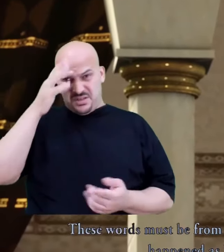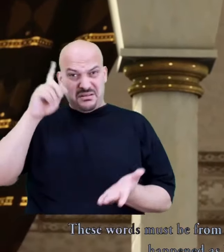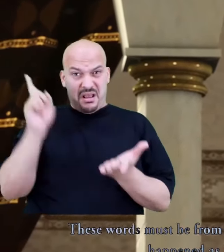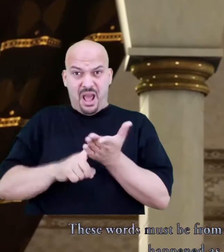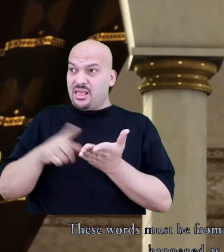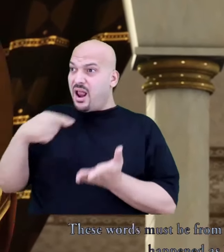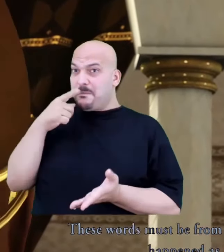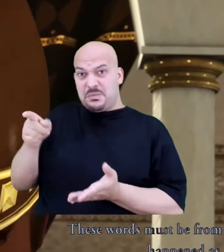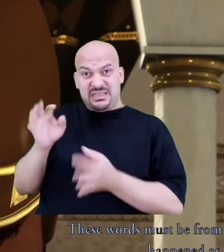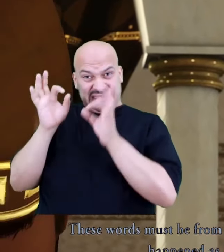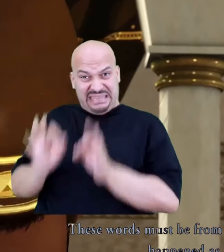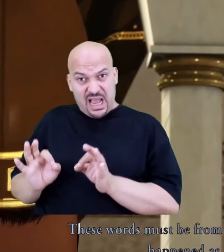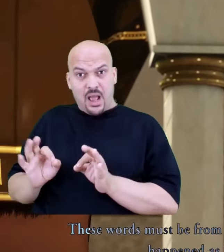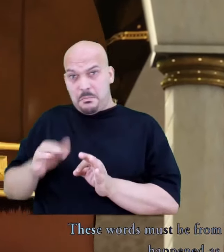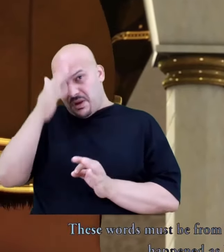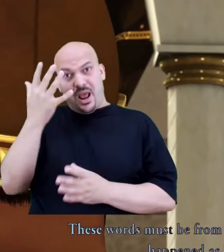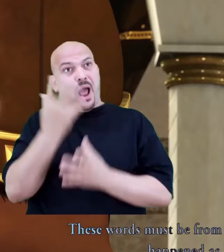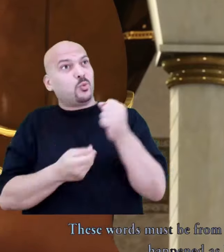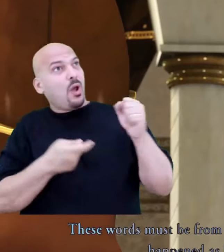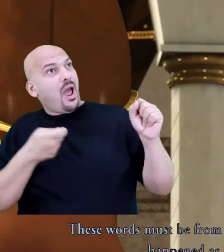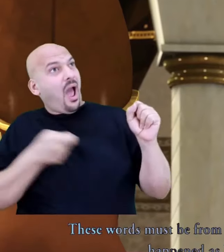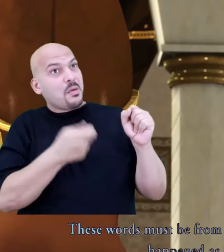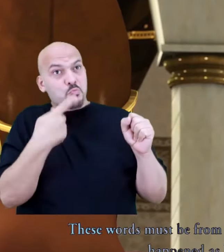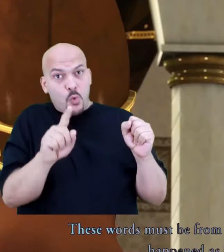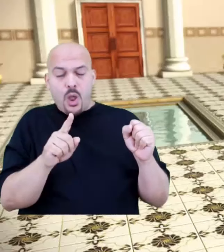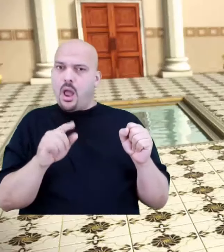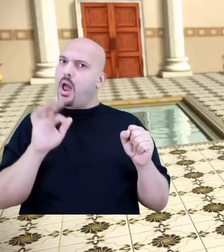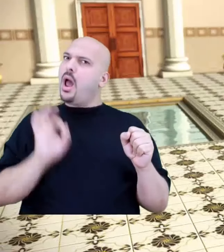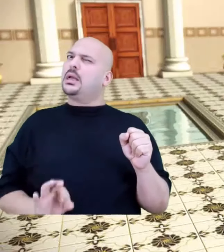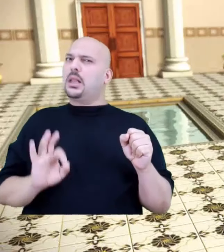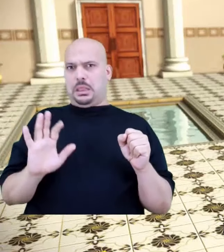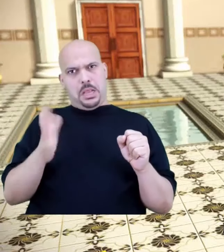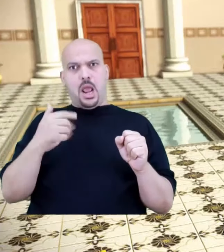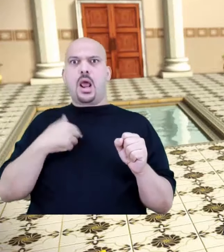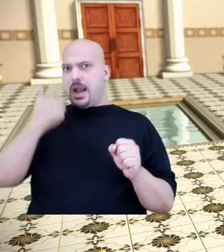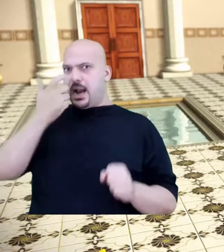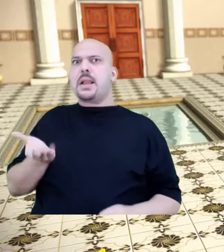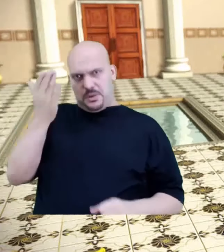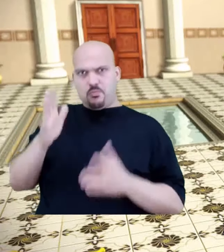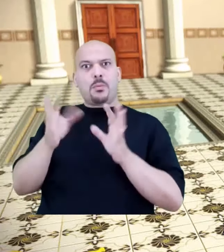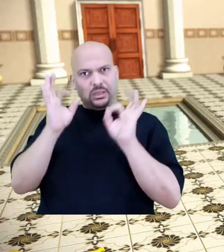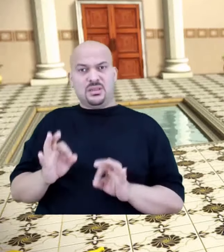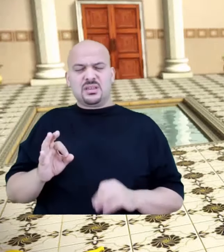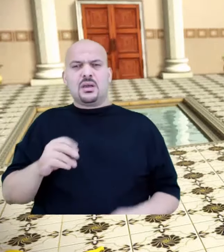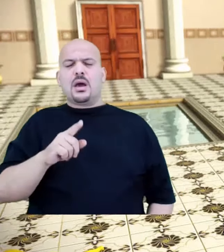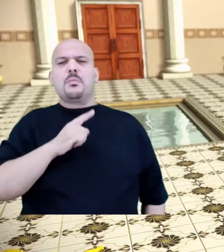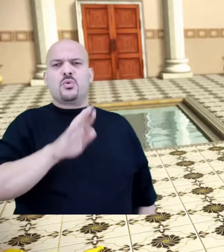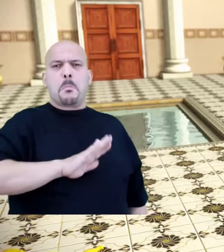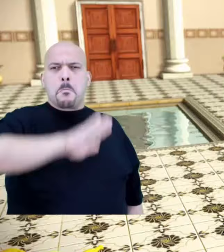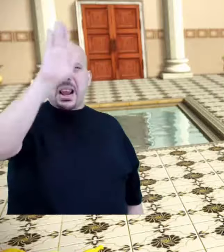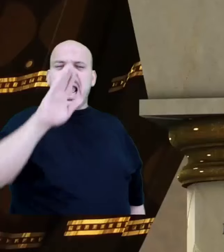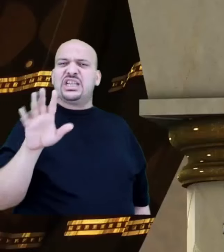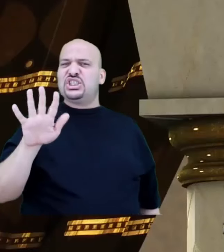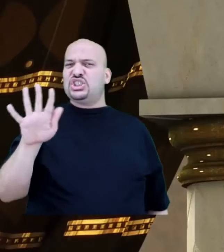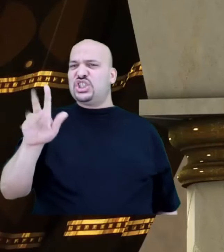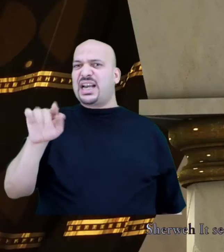قال فإنه حقا نبي مرسل. رسول من عندي شيرويه ابن كسرى